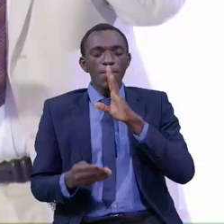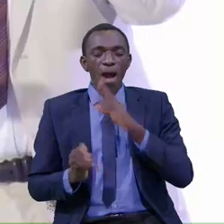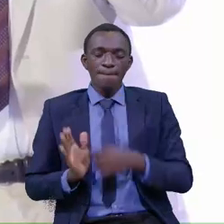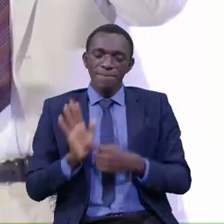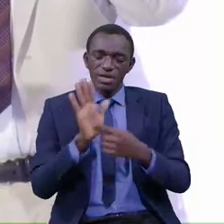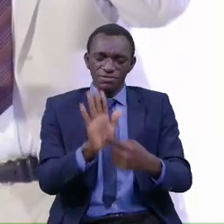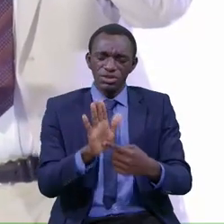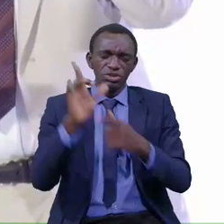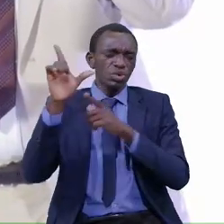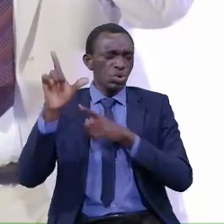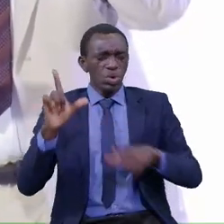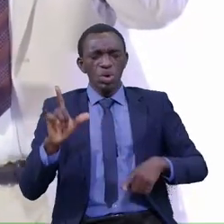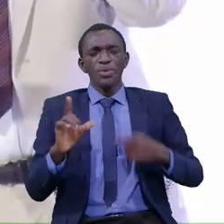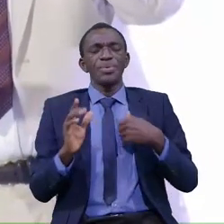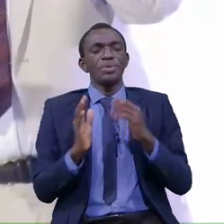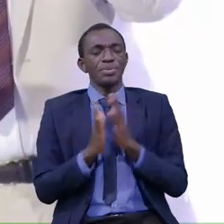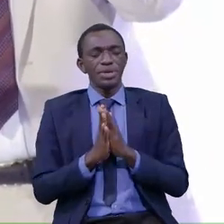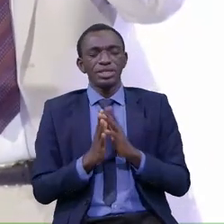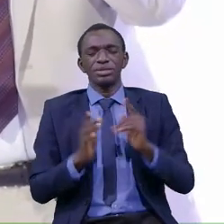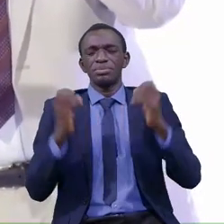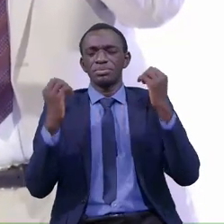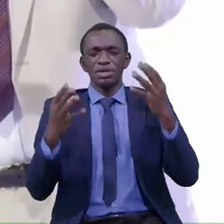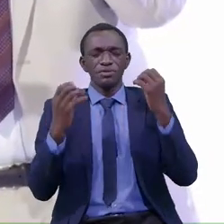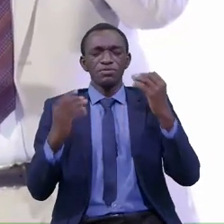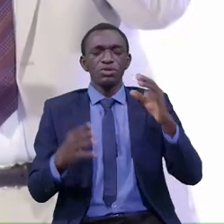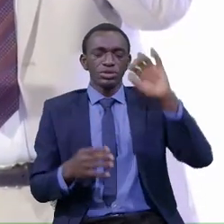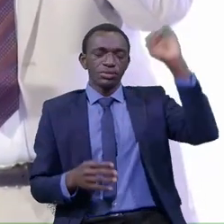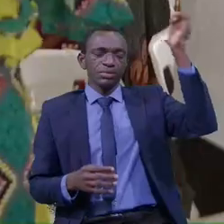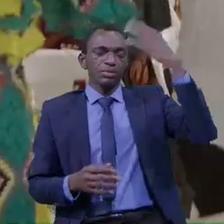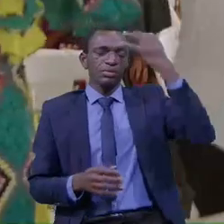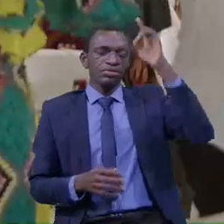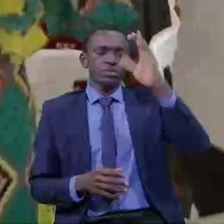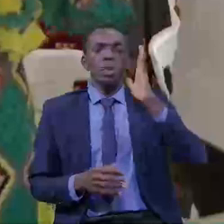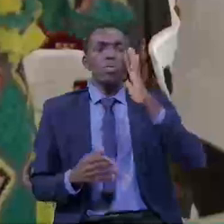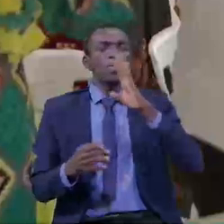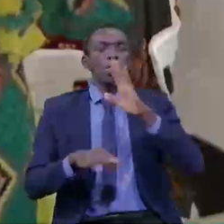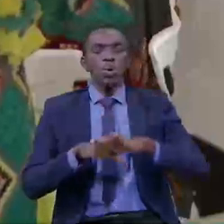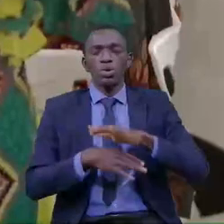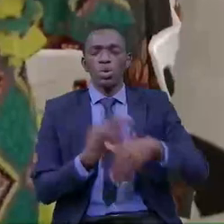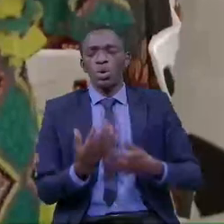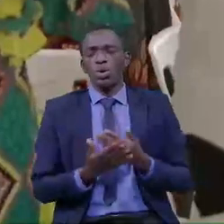manifesté. Et je prie que la grâce multiple de Dieu repose sur chacun.